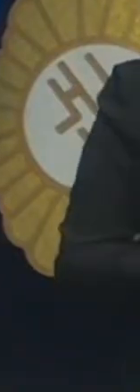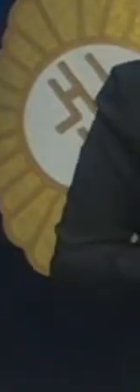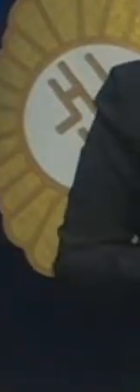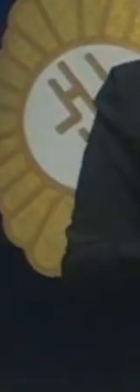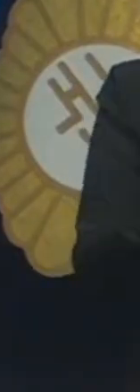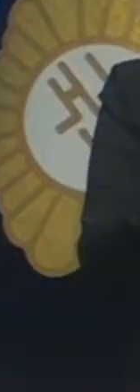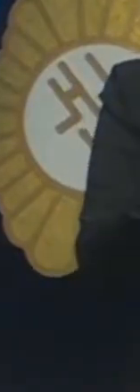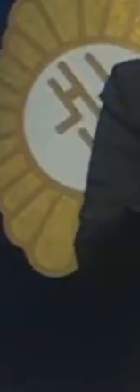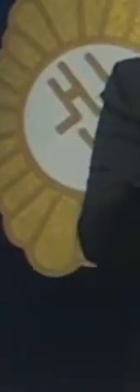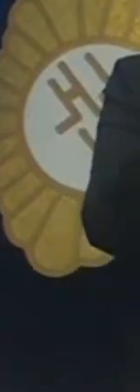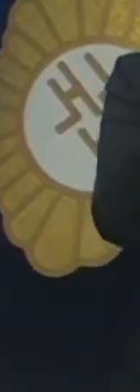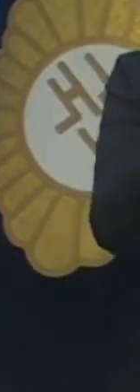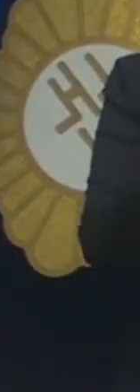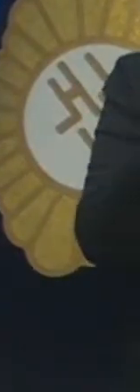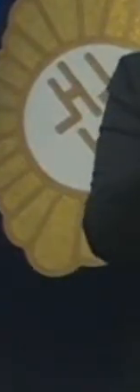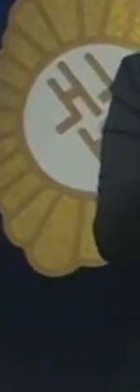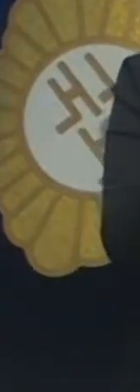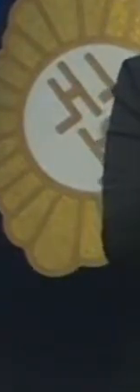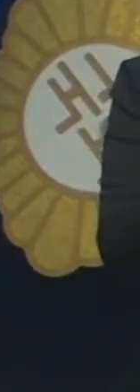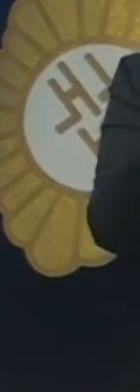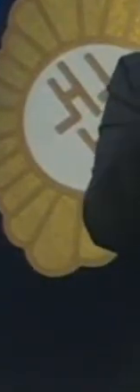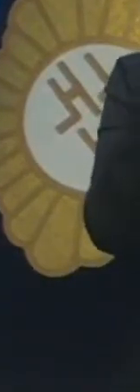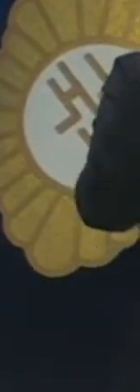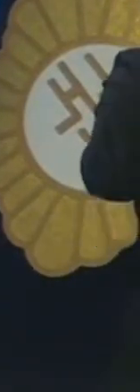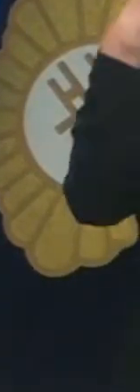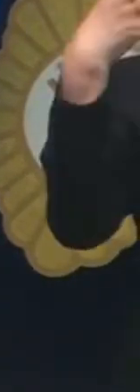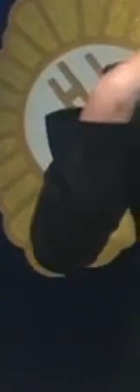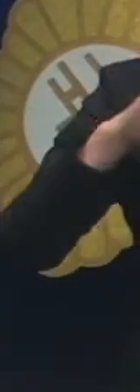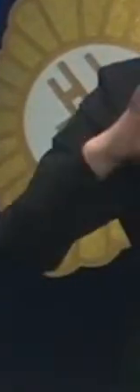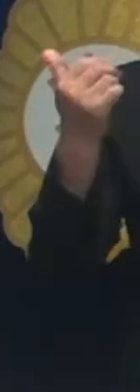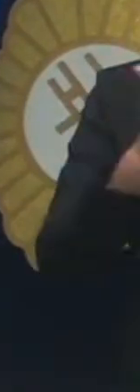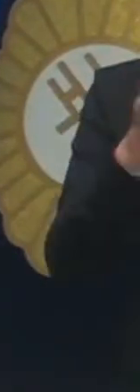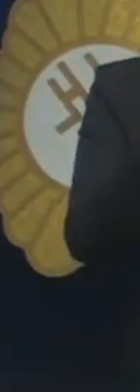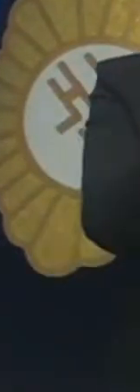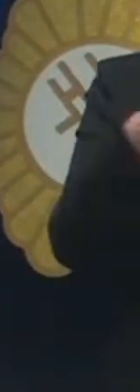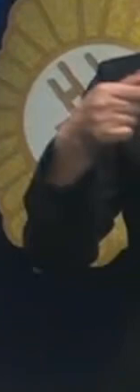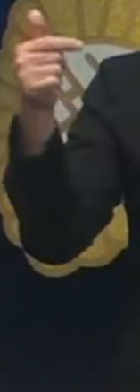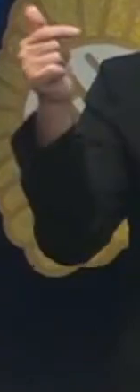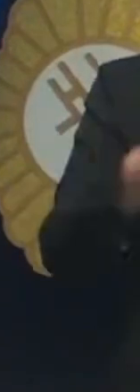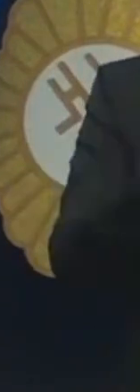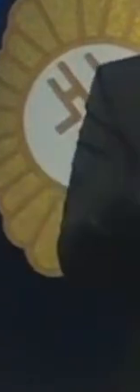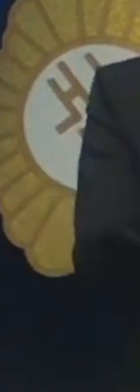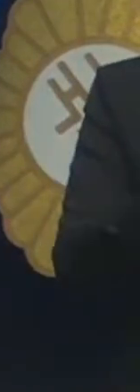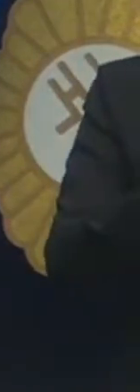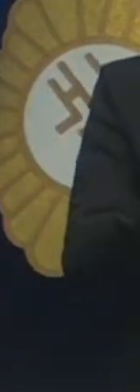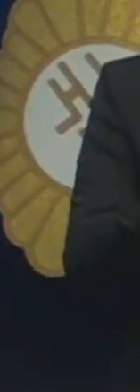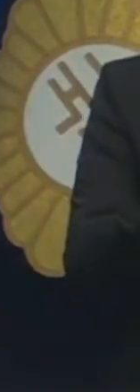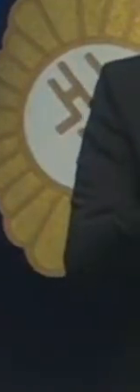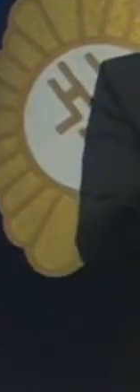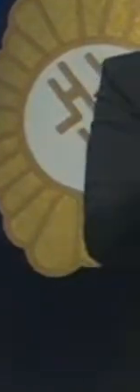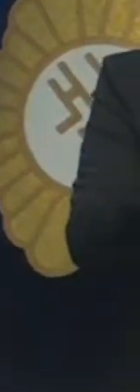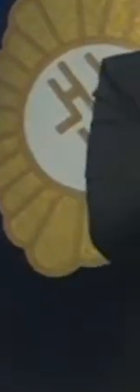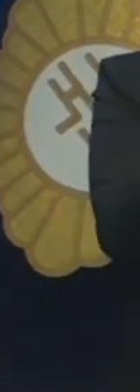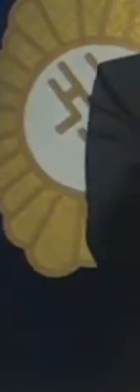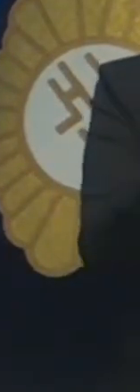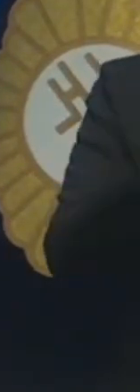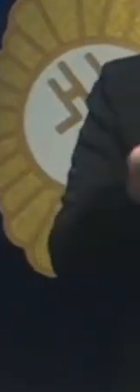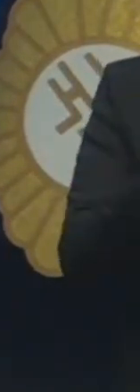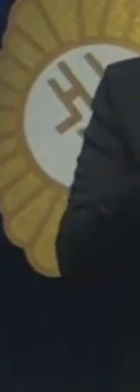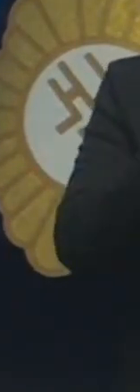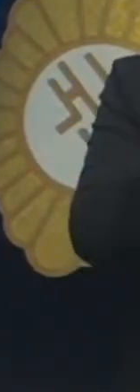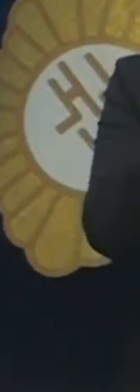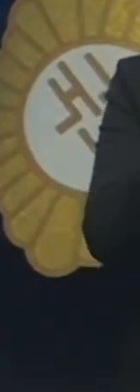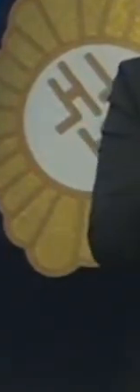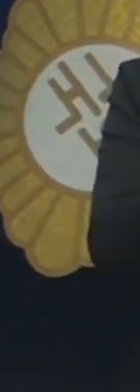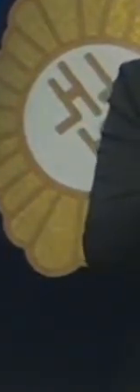이런 사법적 단죄와 함께 새 정부와 국회는 피해 규모를 줄일 수 있는, 피해를 회복할 수 있는 최선의